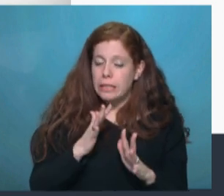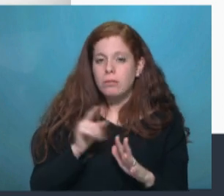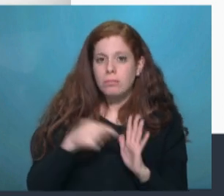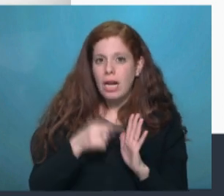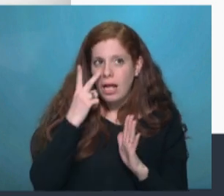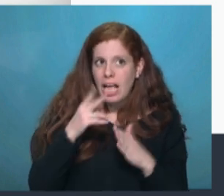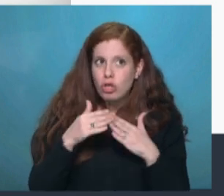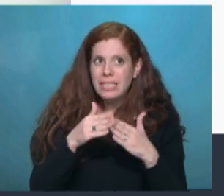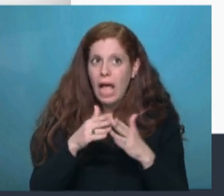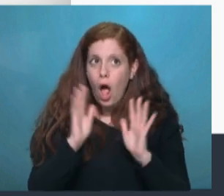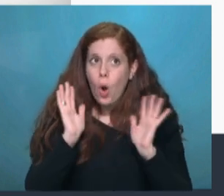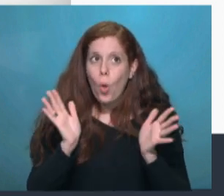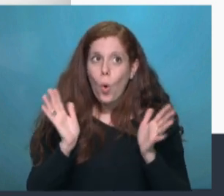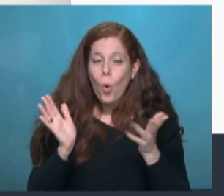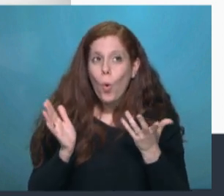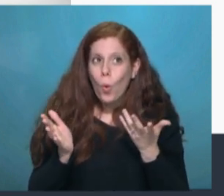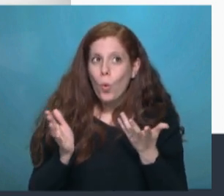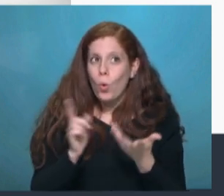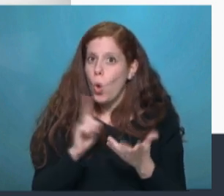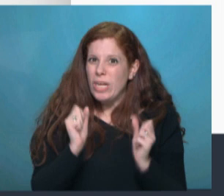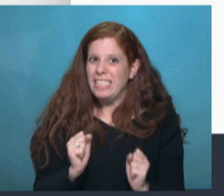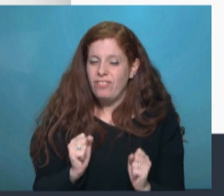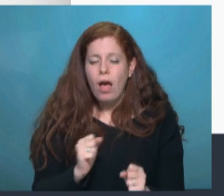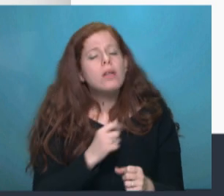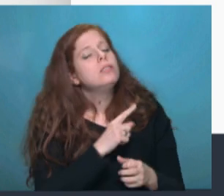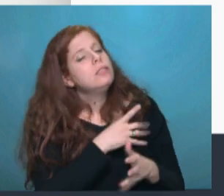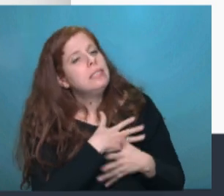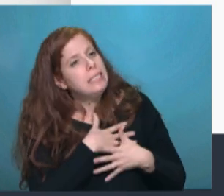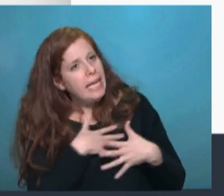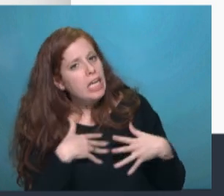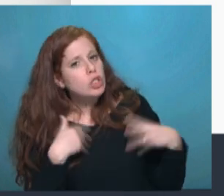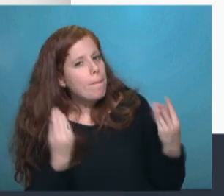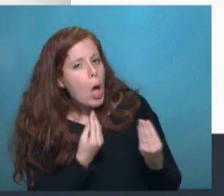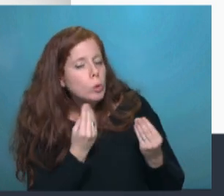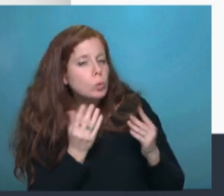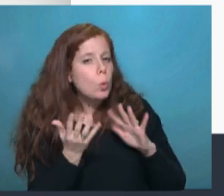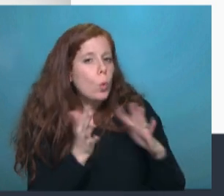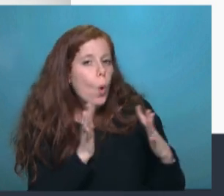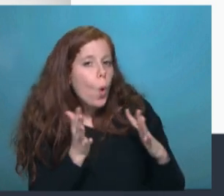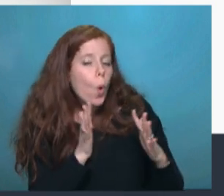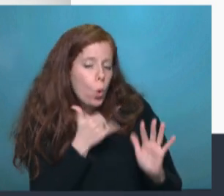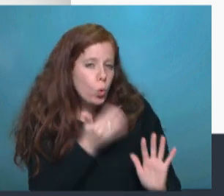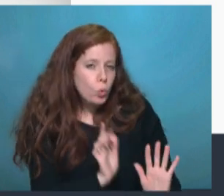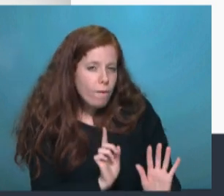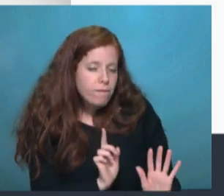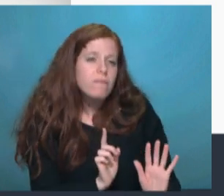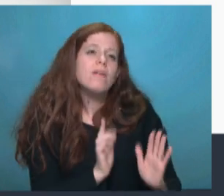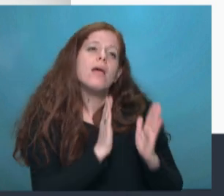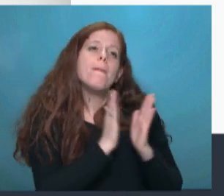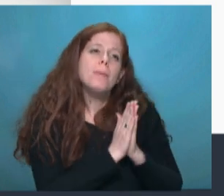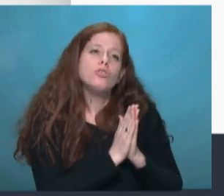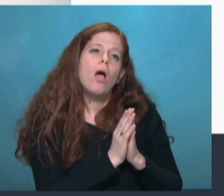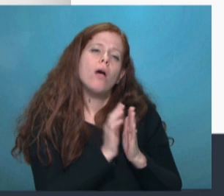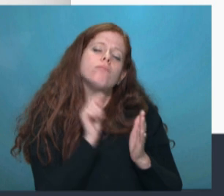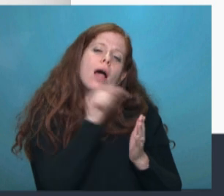לא... היא הרגישה לא חייציבה שם על המים. היא הרגישה משהו שם לא טוב, ביקשה להגיע באמצעים